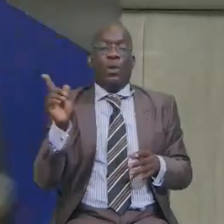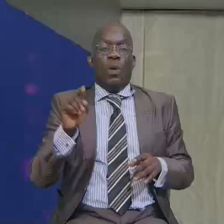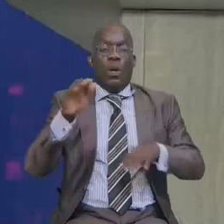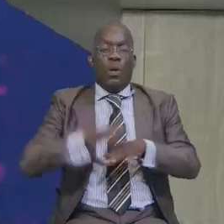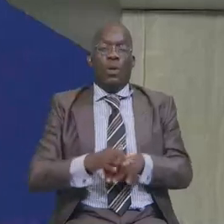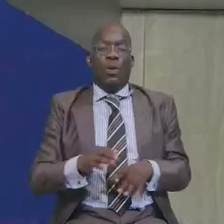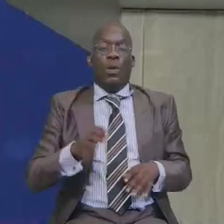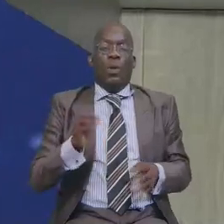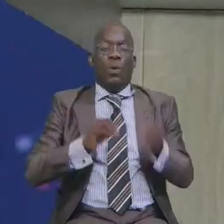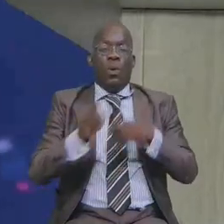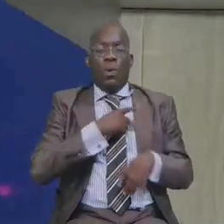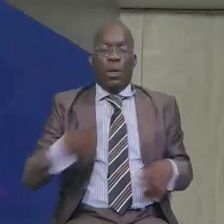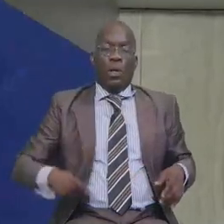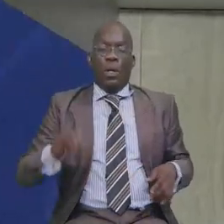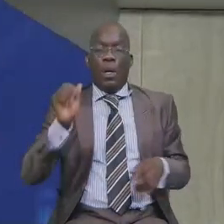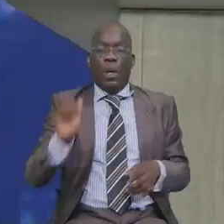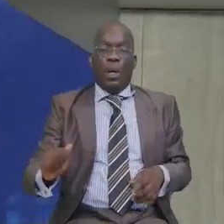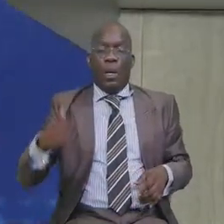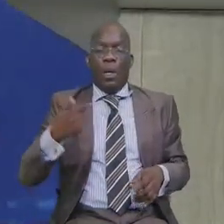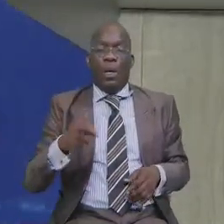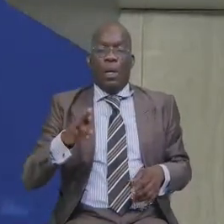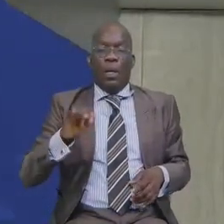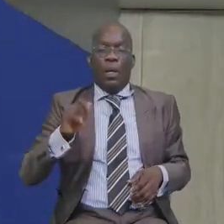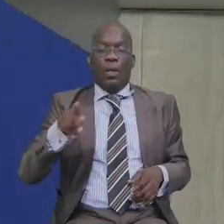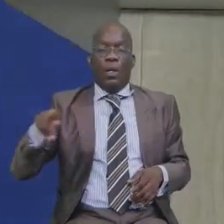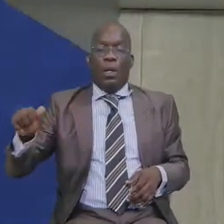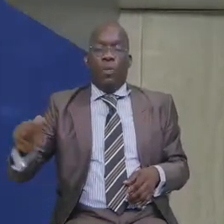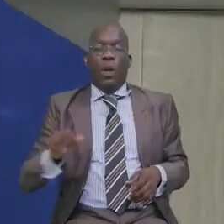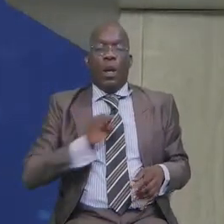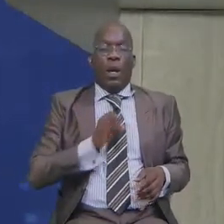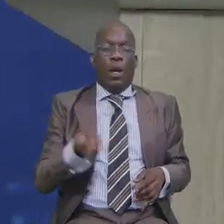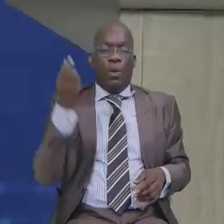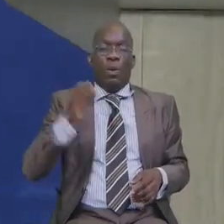point résisté à la vision céleste.